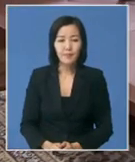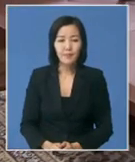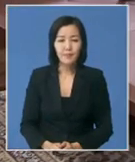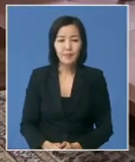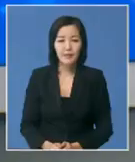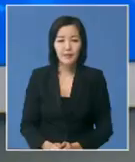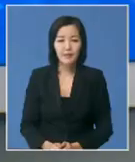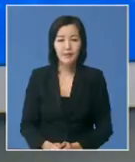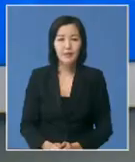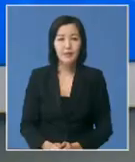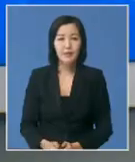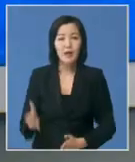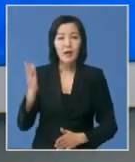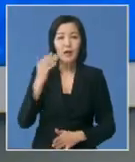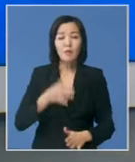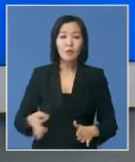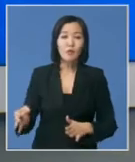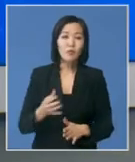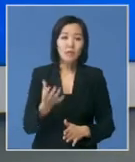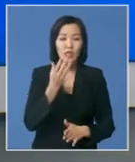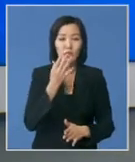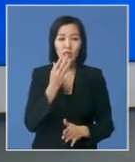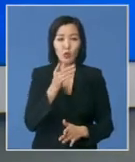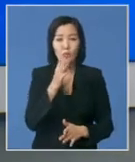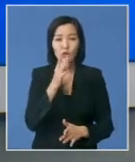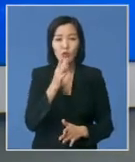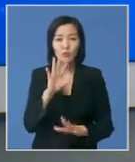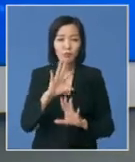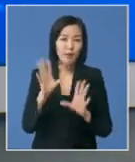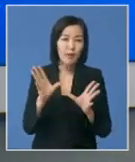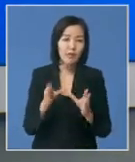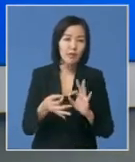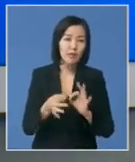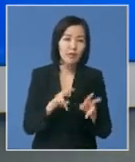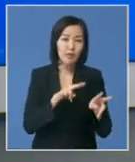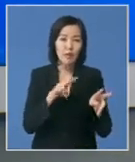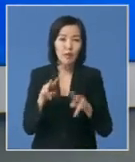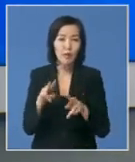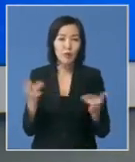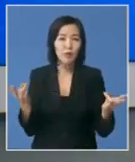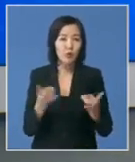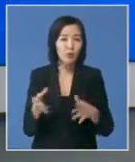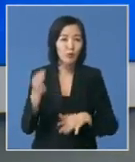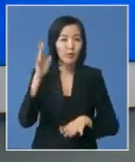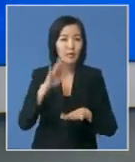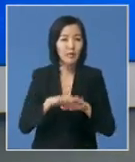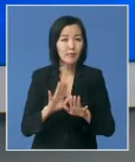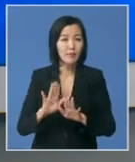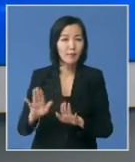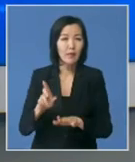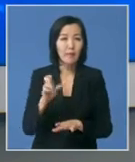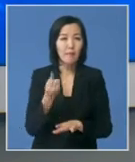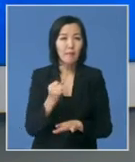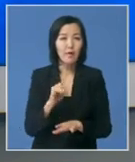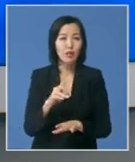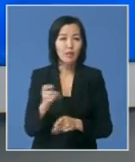Талдықорған. Алматы облысында жылыту маусымы барынша бақылауда болуы тиіс. Облыс әкімінің орынбасары Айдарбек Байжанов